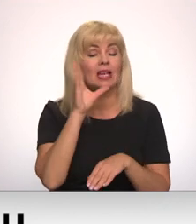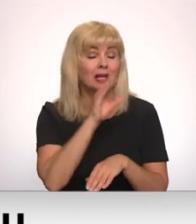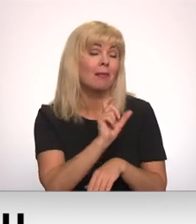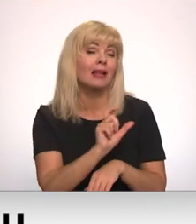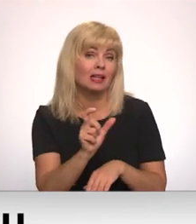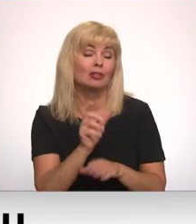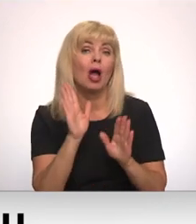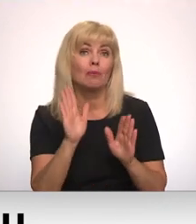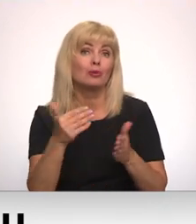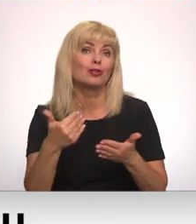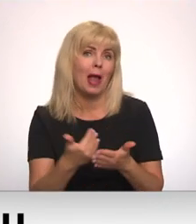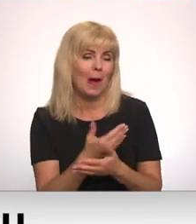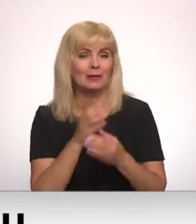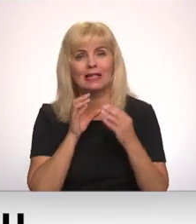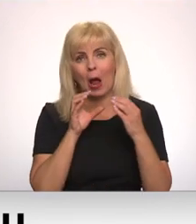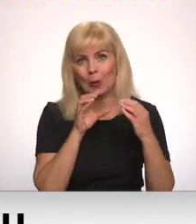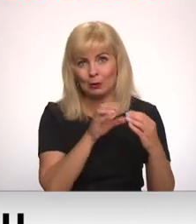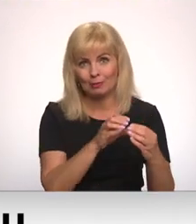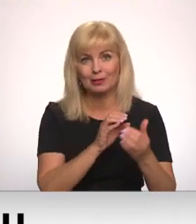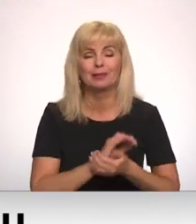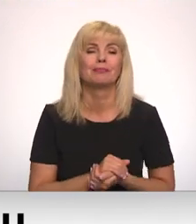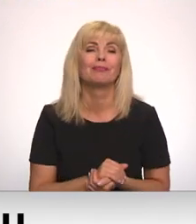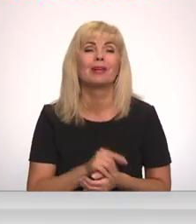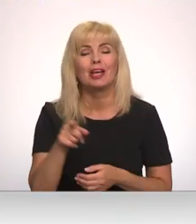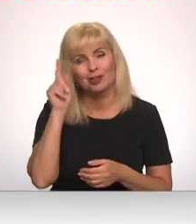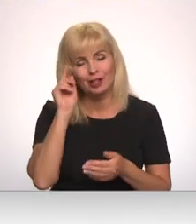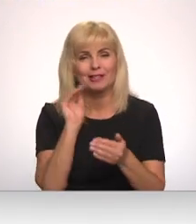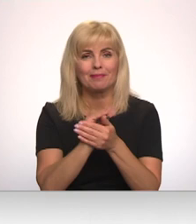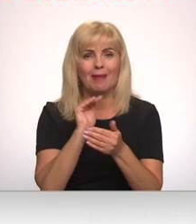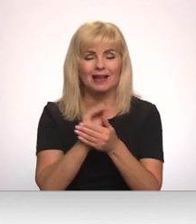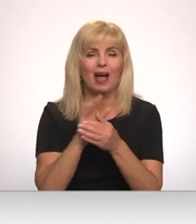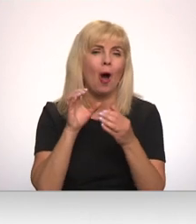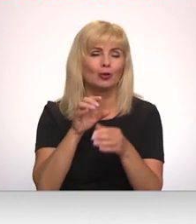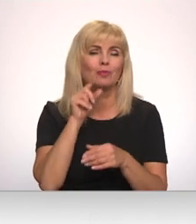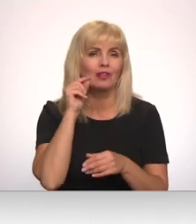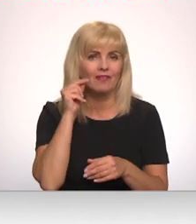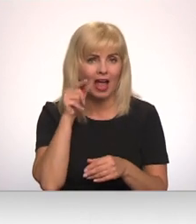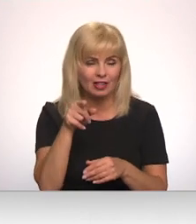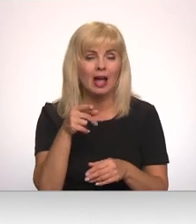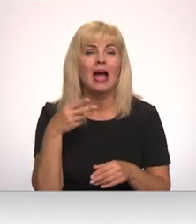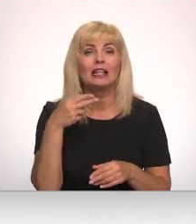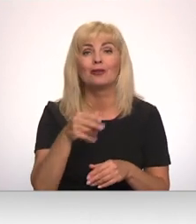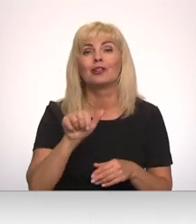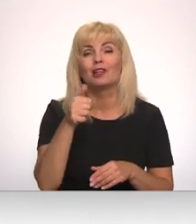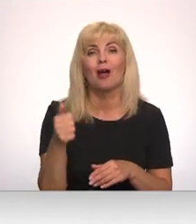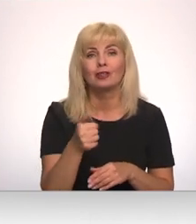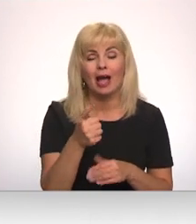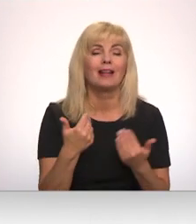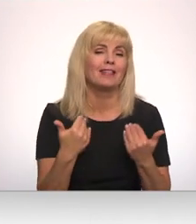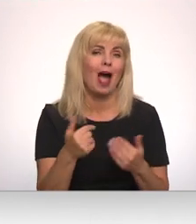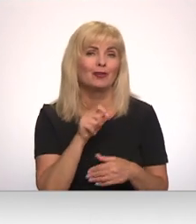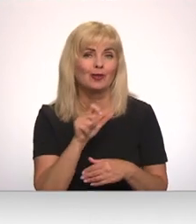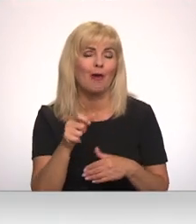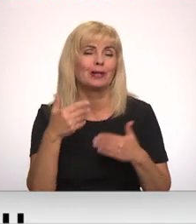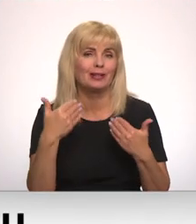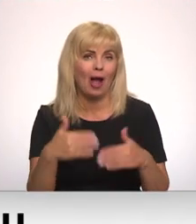drīz būs jau jauns autobus. Viņš ir zināms autobusu veids tētiņš, viņš ir no 2006. Gada, un mēs šobrīd esam